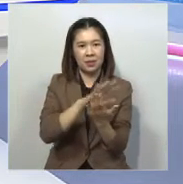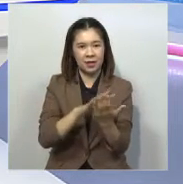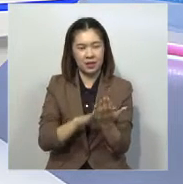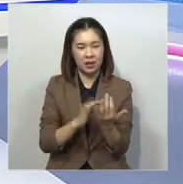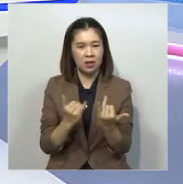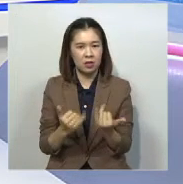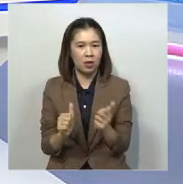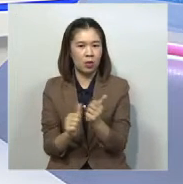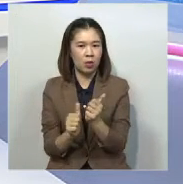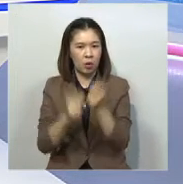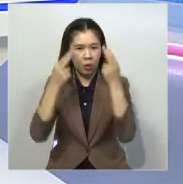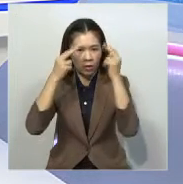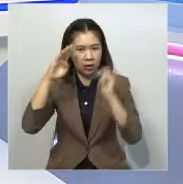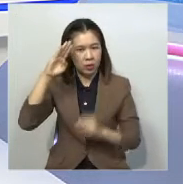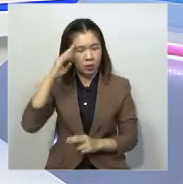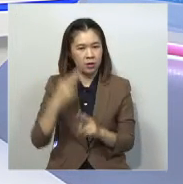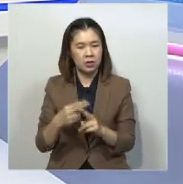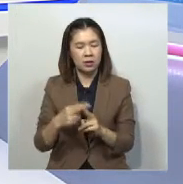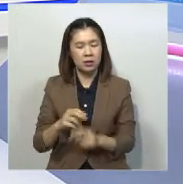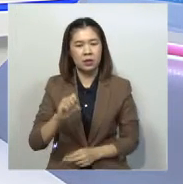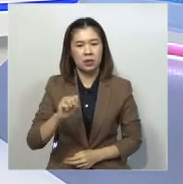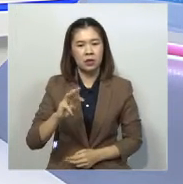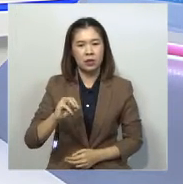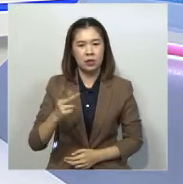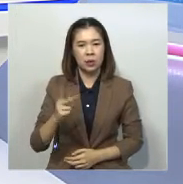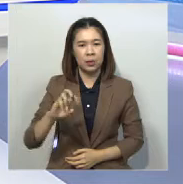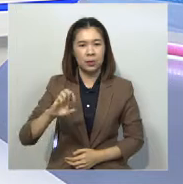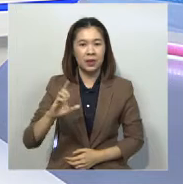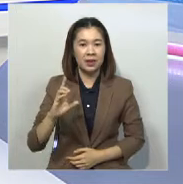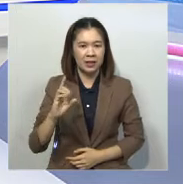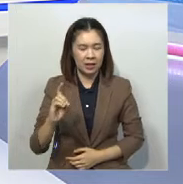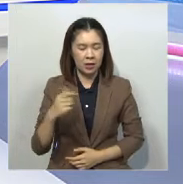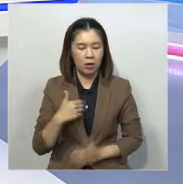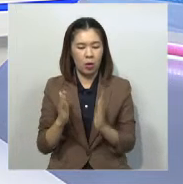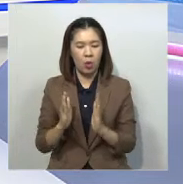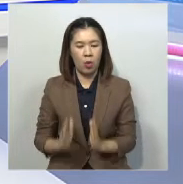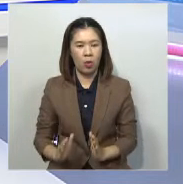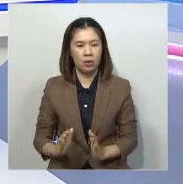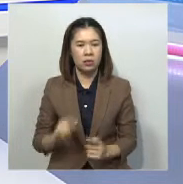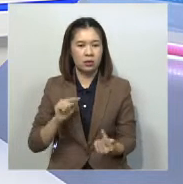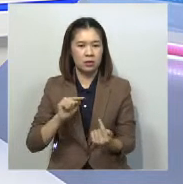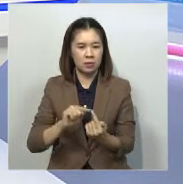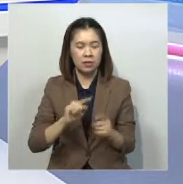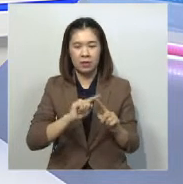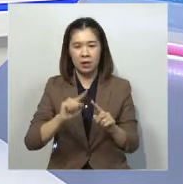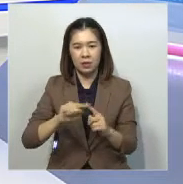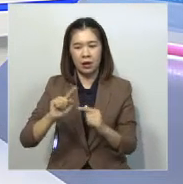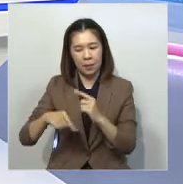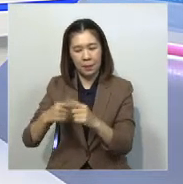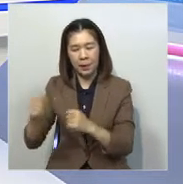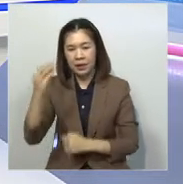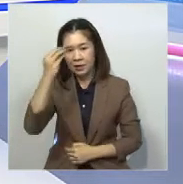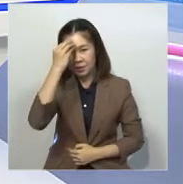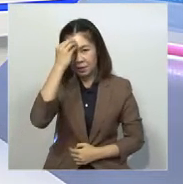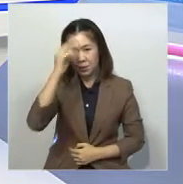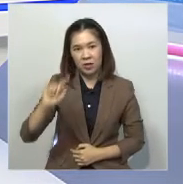ล่าสุดรองนายกรัฐมนตรีนายสมคิดจาตุศรีพิทักษ์นำผู้บริหารกระทรวงทางเศรษฐกิจเนี่ยออกไปโรดโชว์ที่ญี่ปุ่นเป็นประเทศ